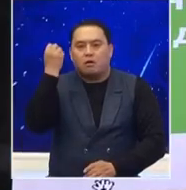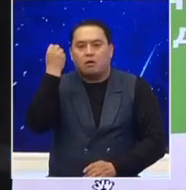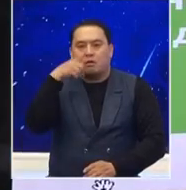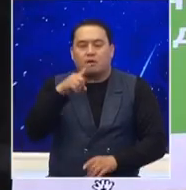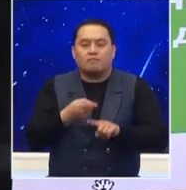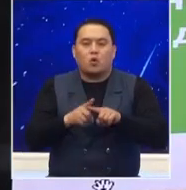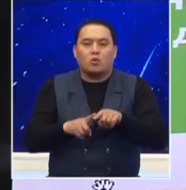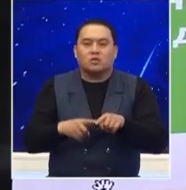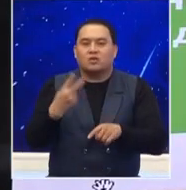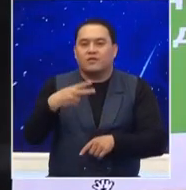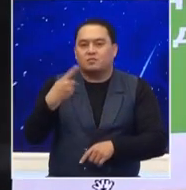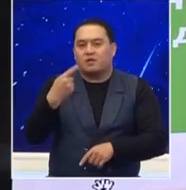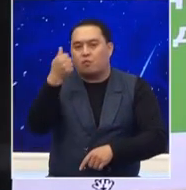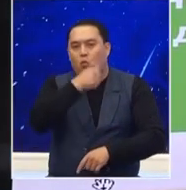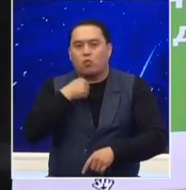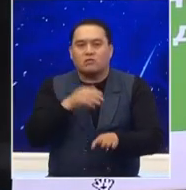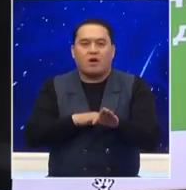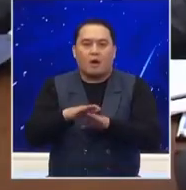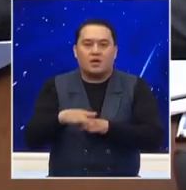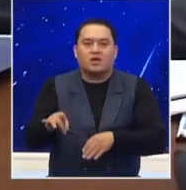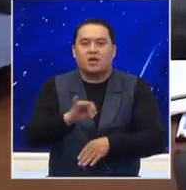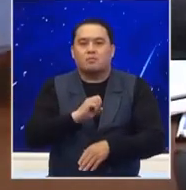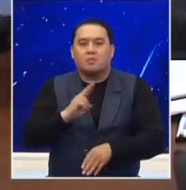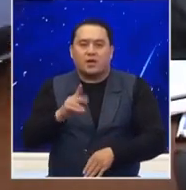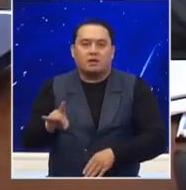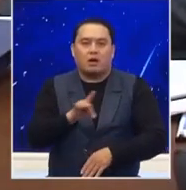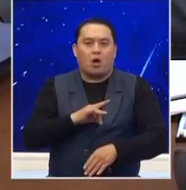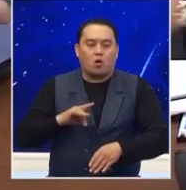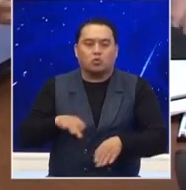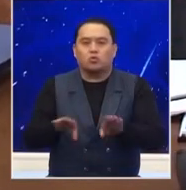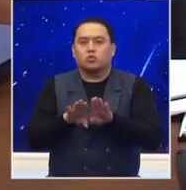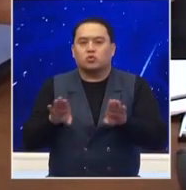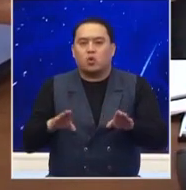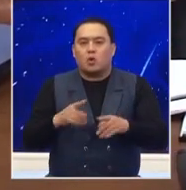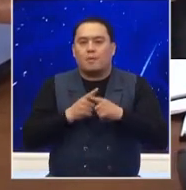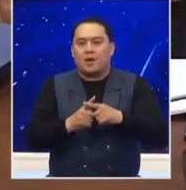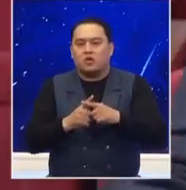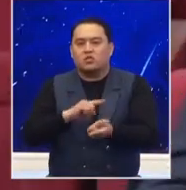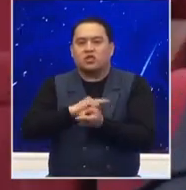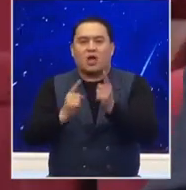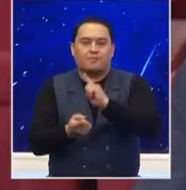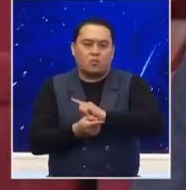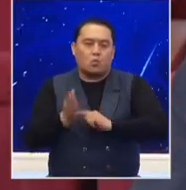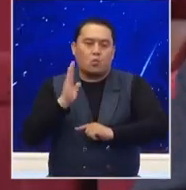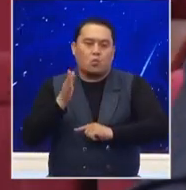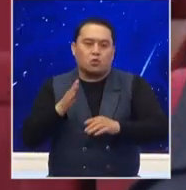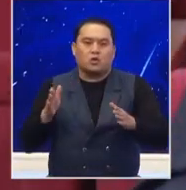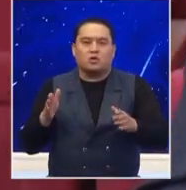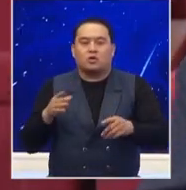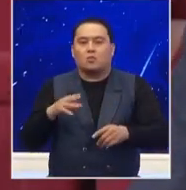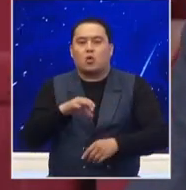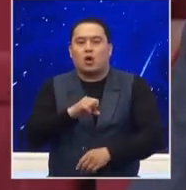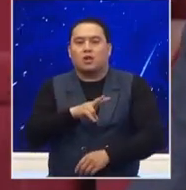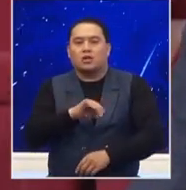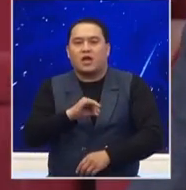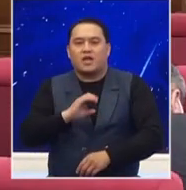Ряд проектов в 2021 году реализуют и в Раймбекском районе. Вслед за Нарынколом положительные изменения произойдут на малой родине